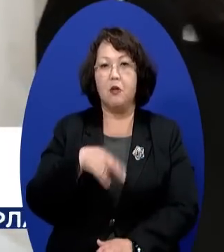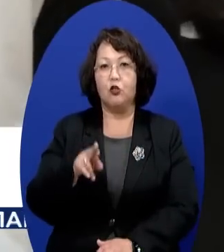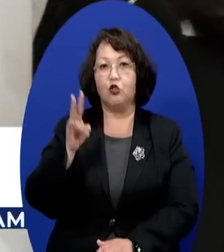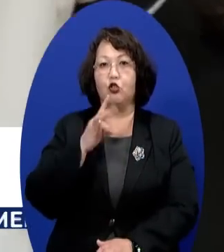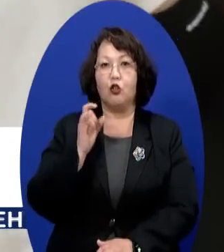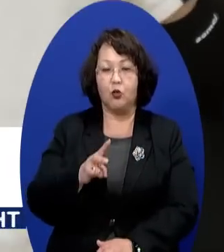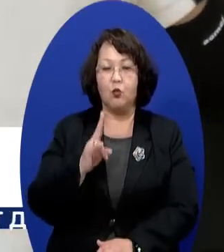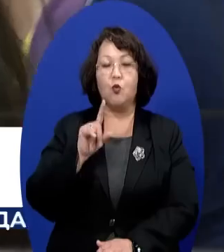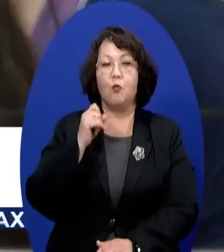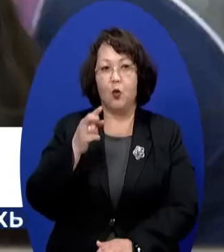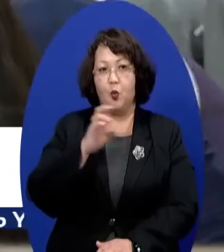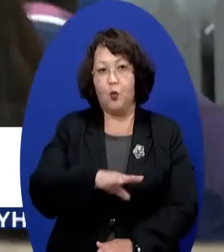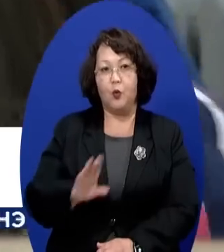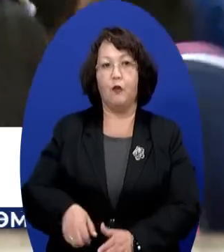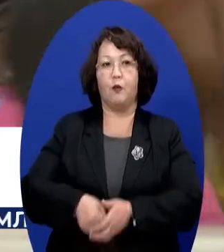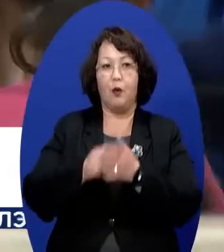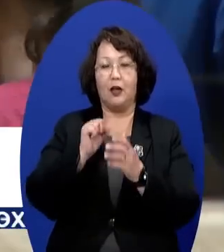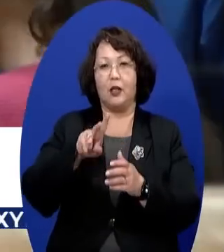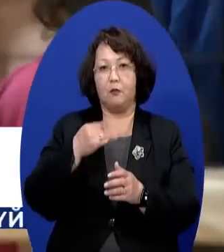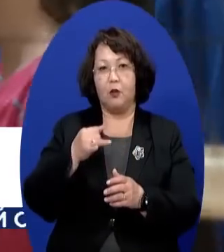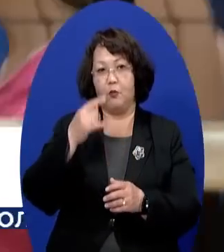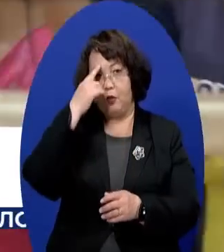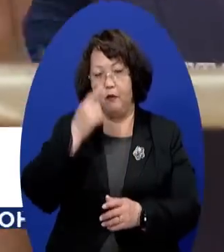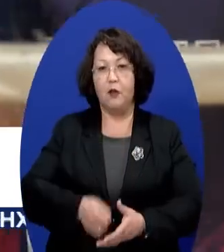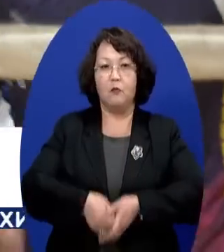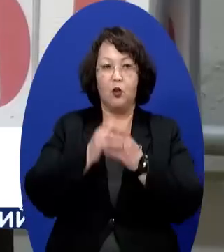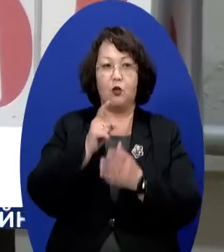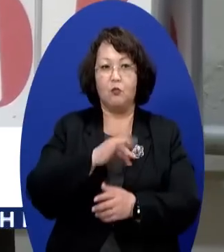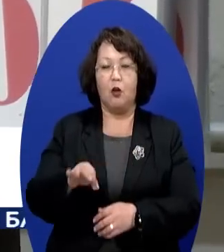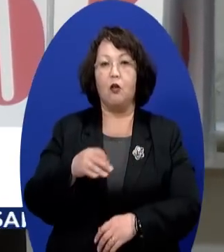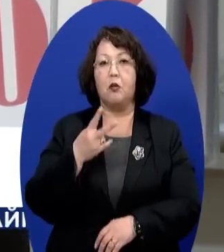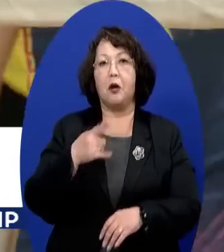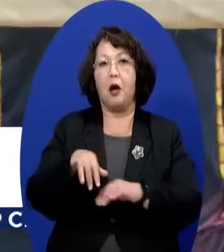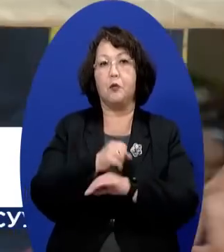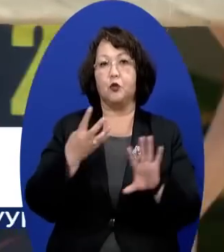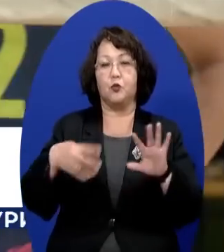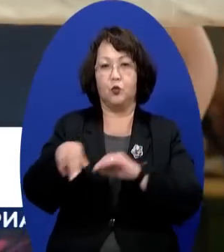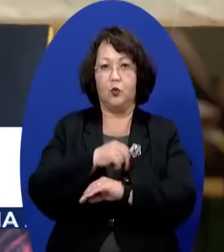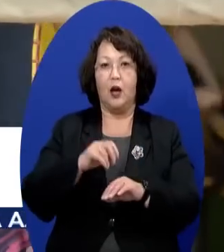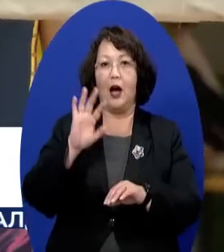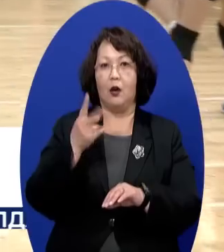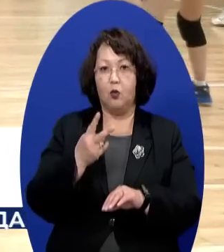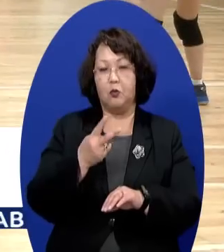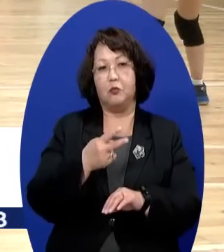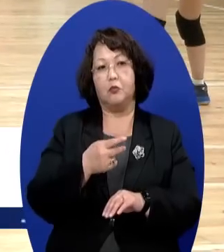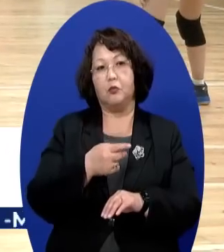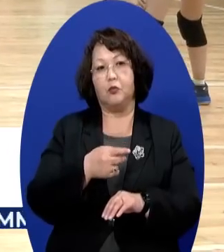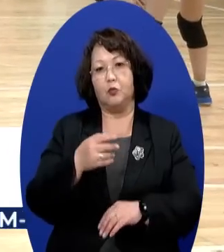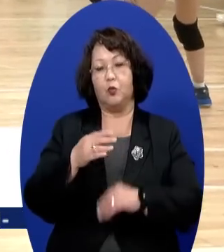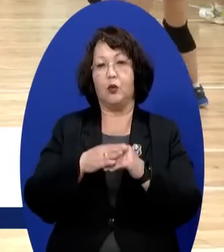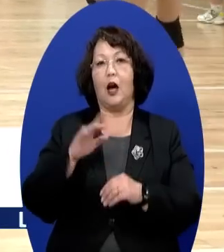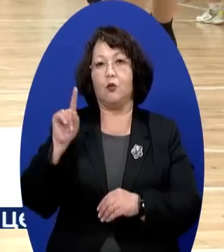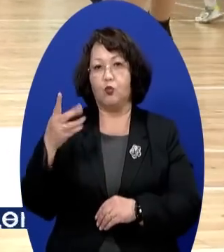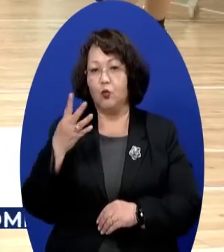волейболын ахтим, Монголын волейболын холбоотой хамтран 20 аймаг 9 дүүргийг хамруулсан 12 хүртэл 14 хүртэлх насны